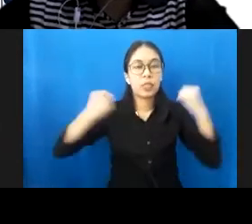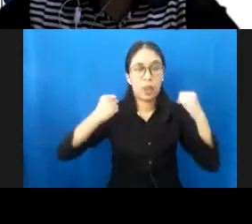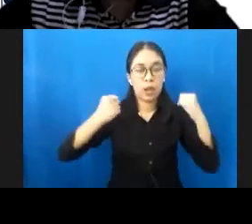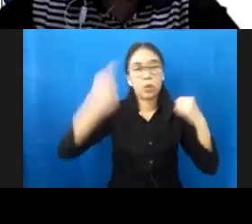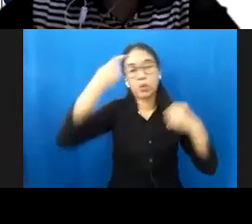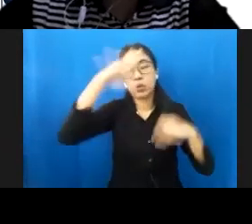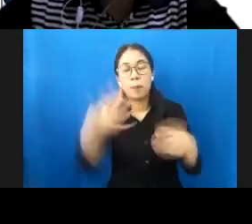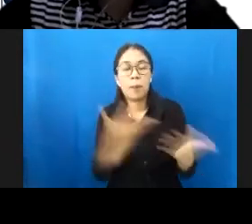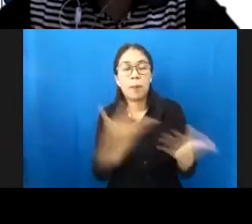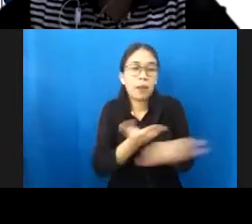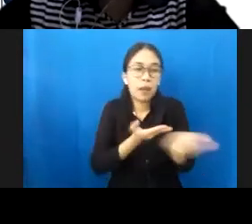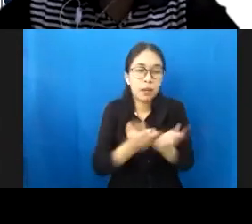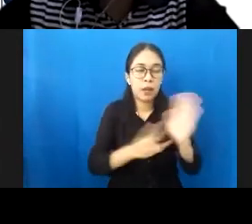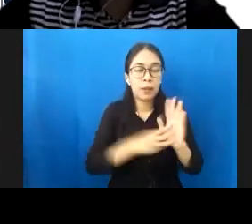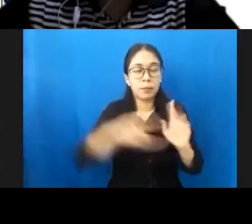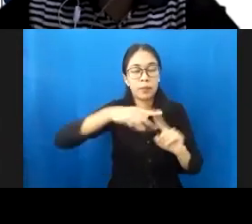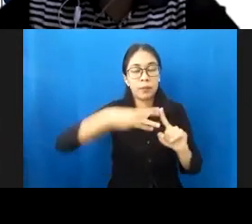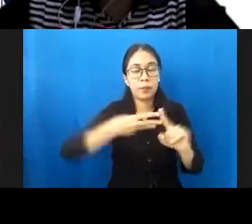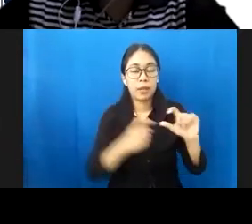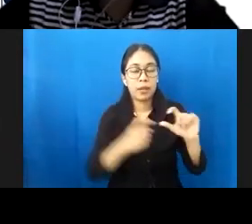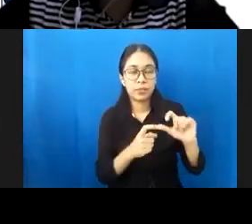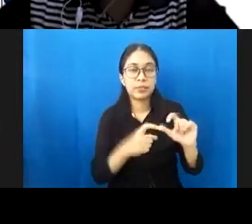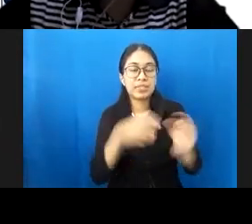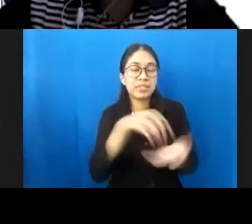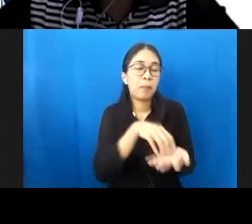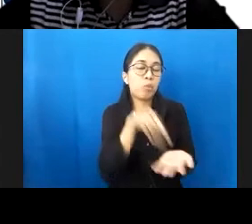pelayanan MTBS di tempat tersebut.